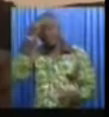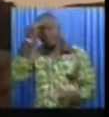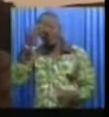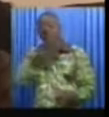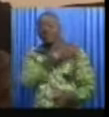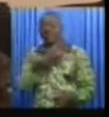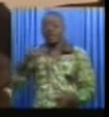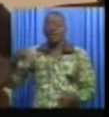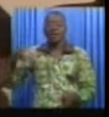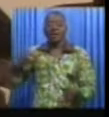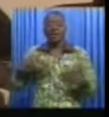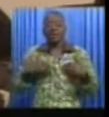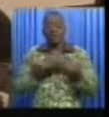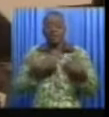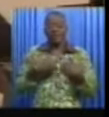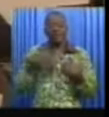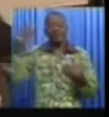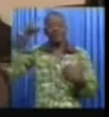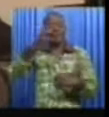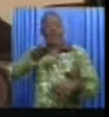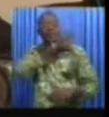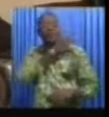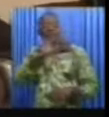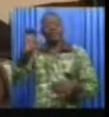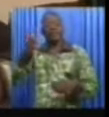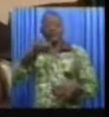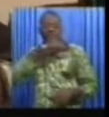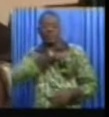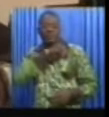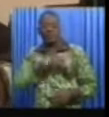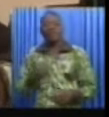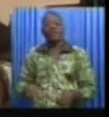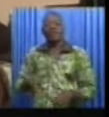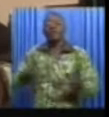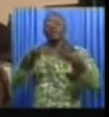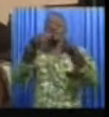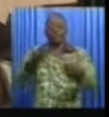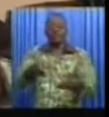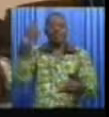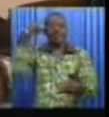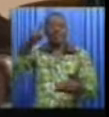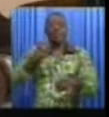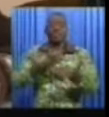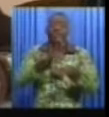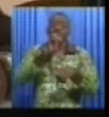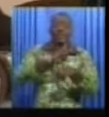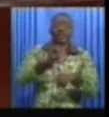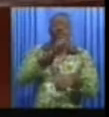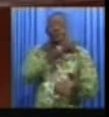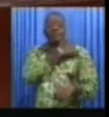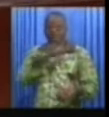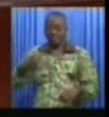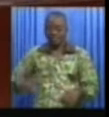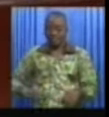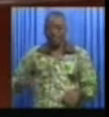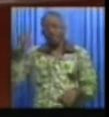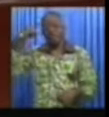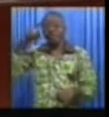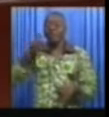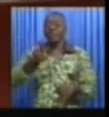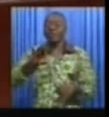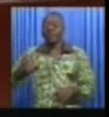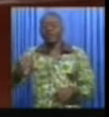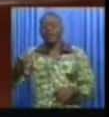et halieutiques, chef de mission, précise que la tâche revient aux partis politiques et aux conseils municipaux. Pour lui, il faut